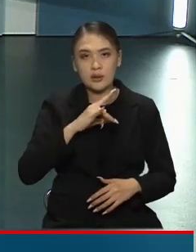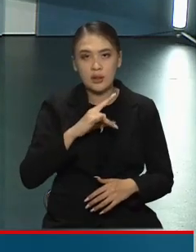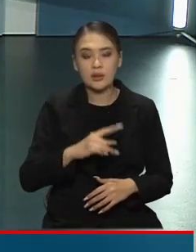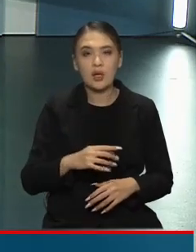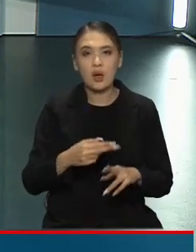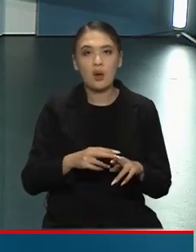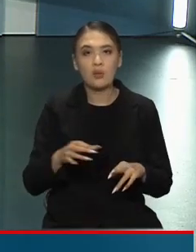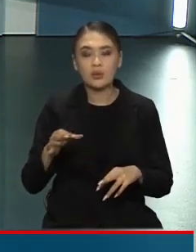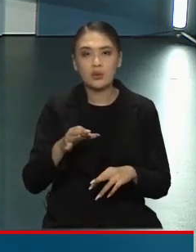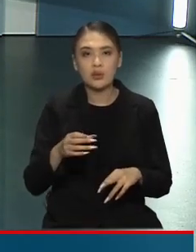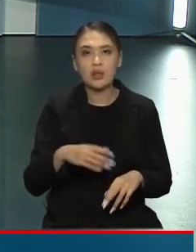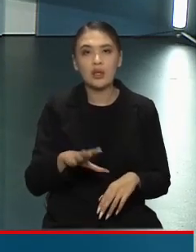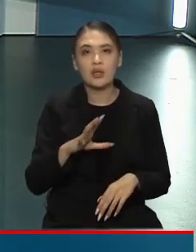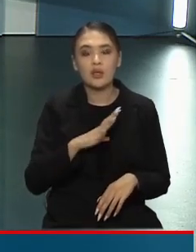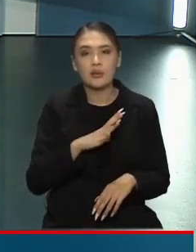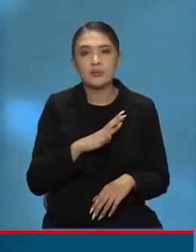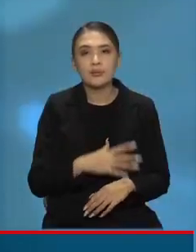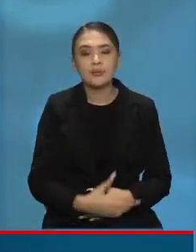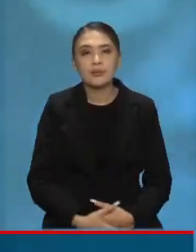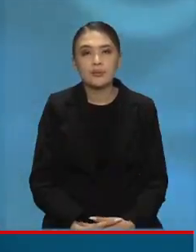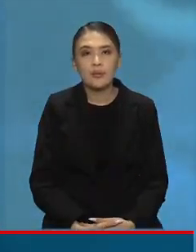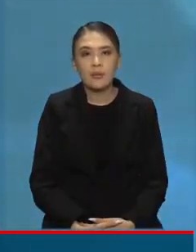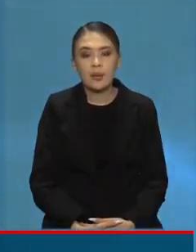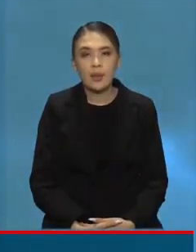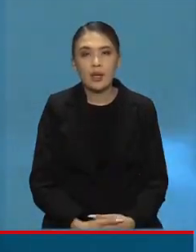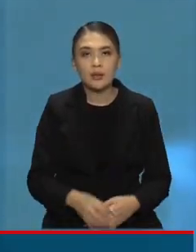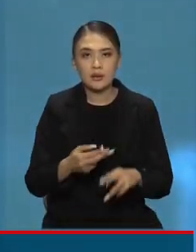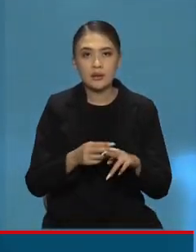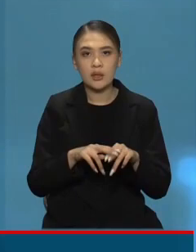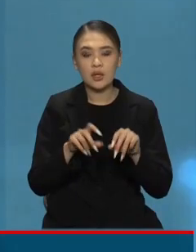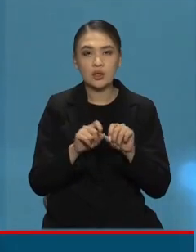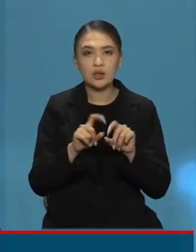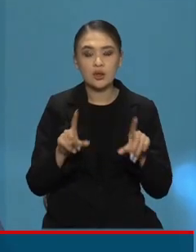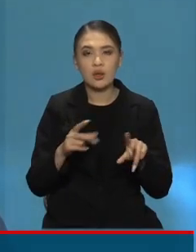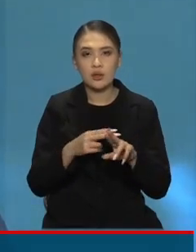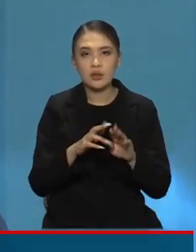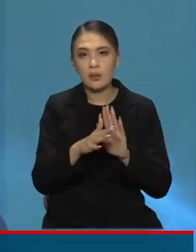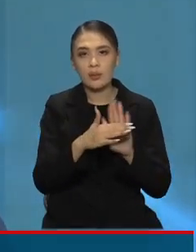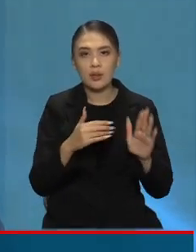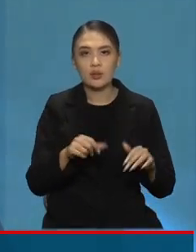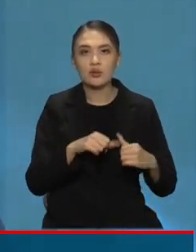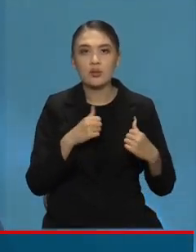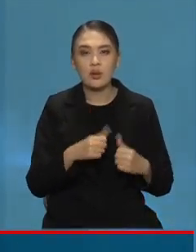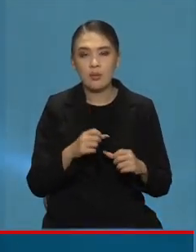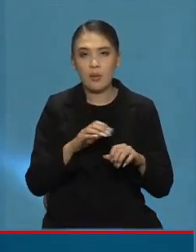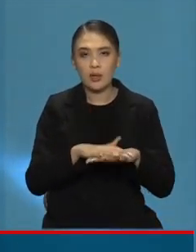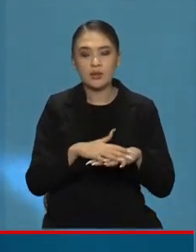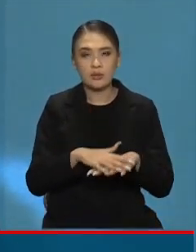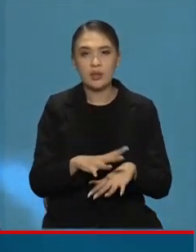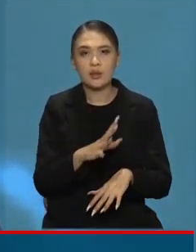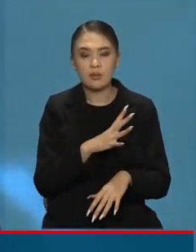Восточно-Казахстанская область, село Акала. Вот. Как раз-таки в этой школе мне привили любовь к математике. У меня